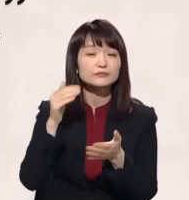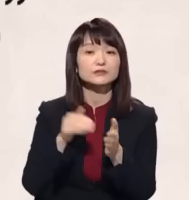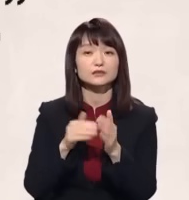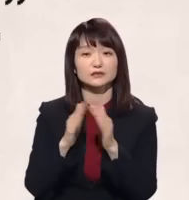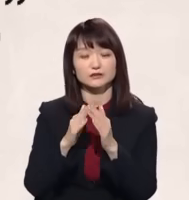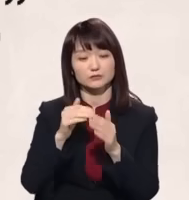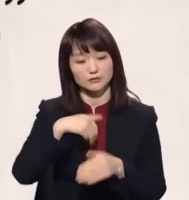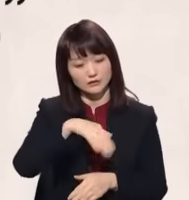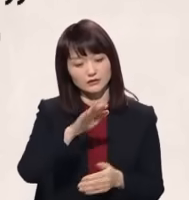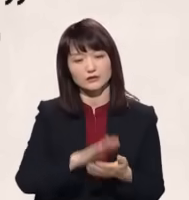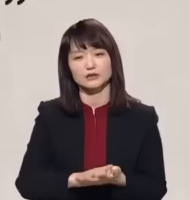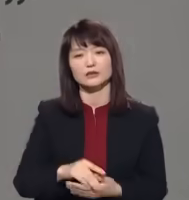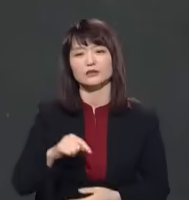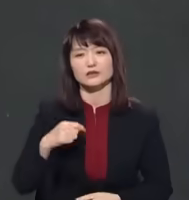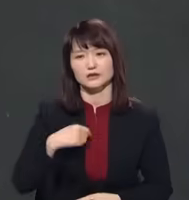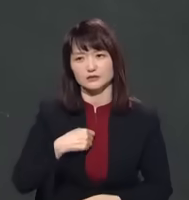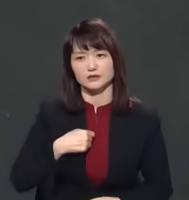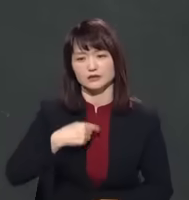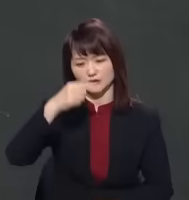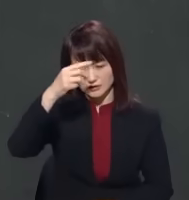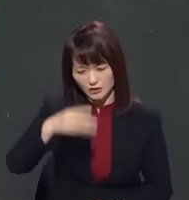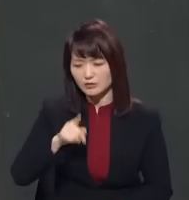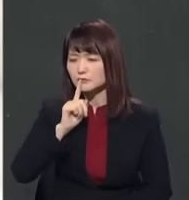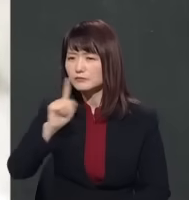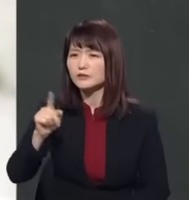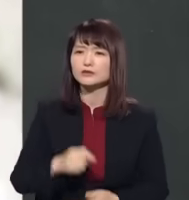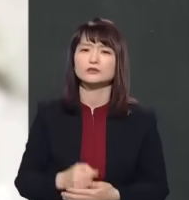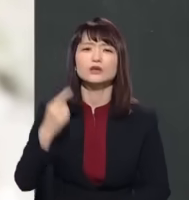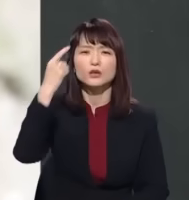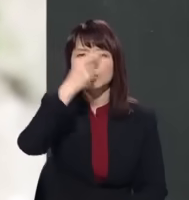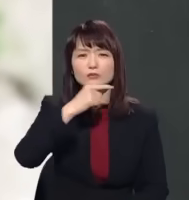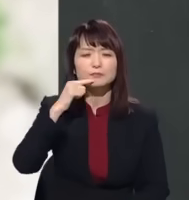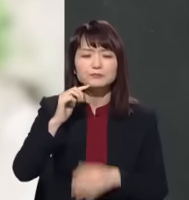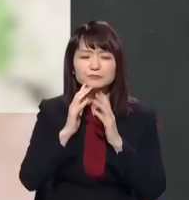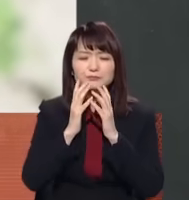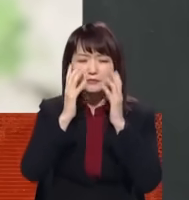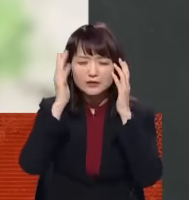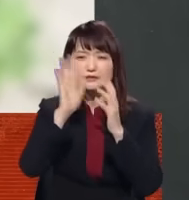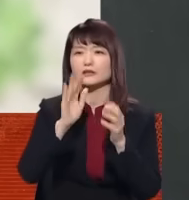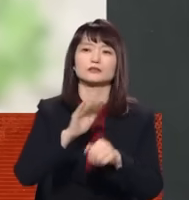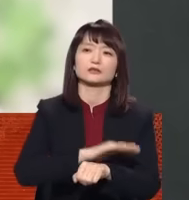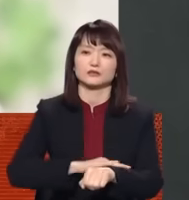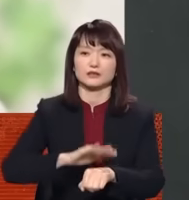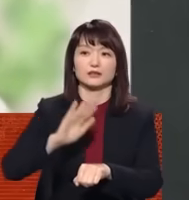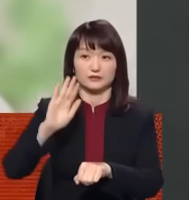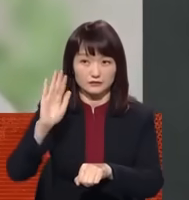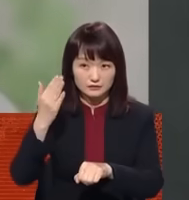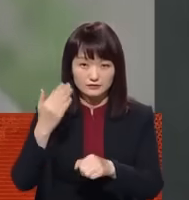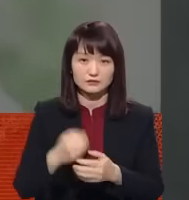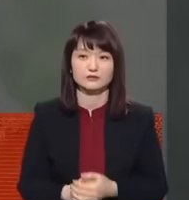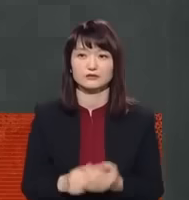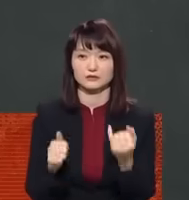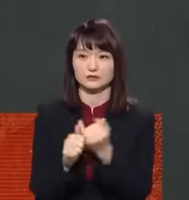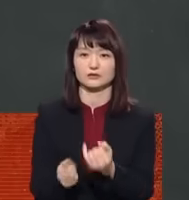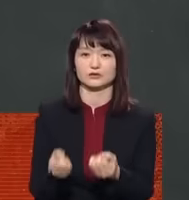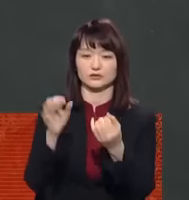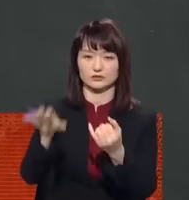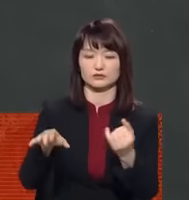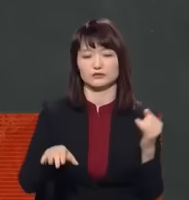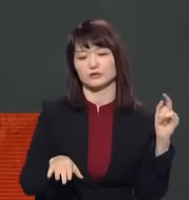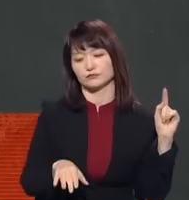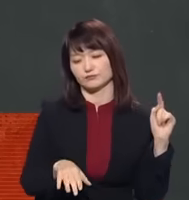해도 여러 번 본인이 얘기를 했고 얼굴도 빨개지고 있지 않은 상태라서 잘 됐구나 라고 생각을 하고 결혼식장으로 간 것이라고